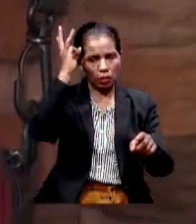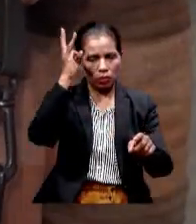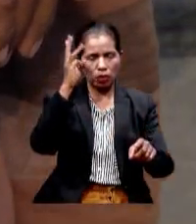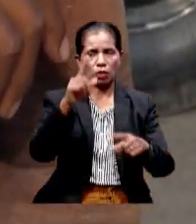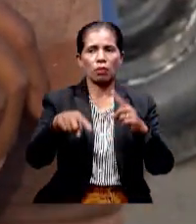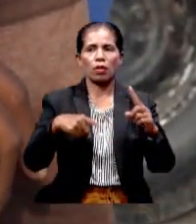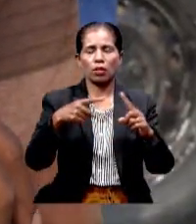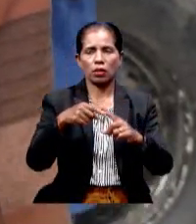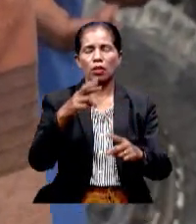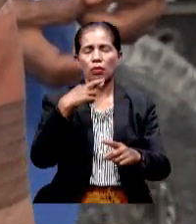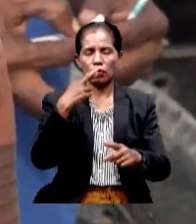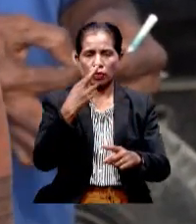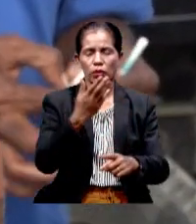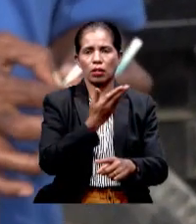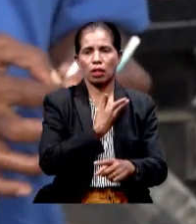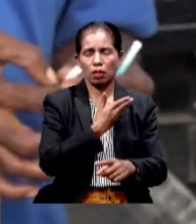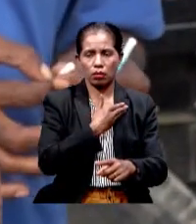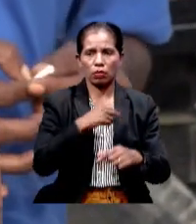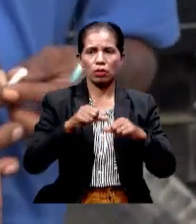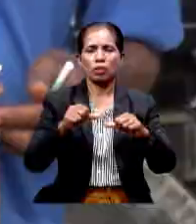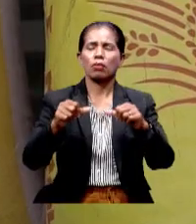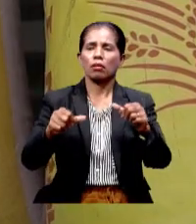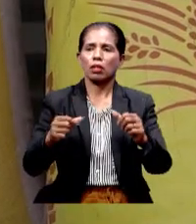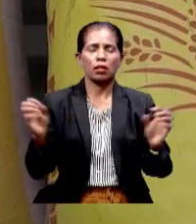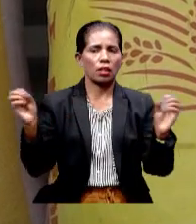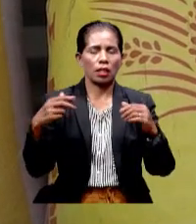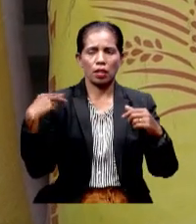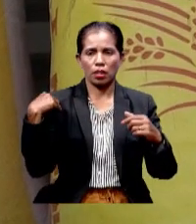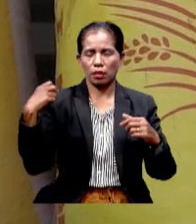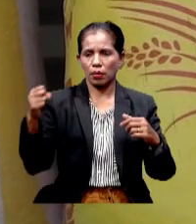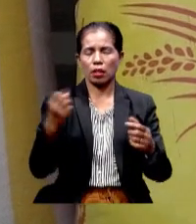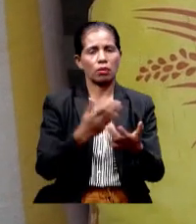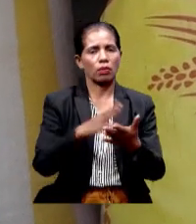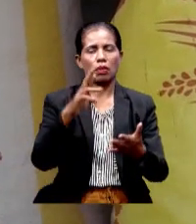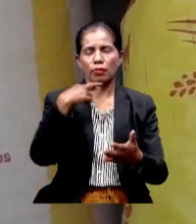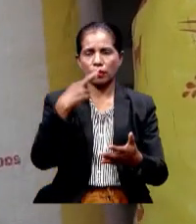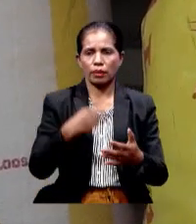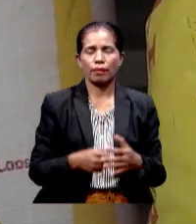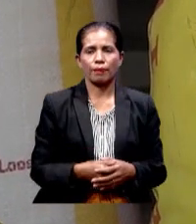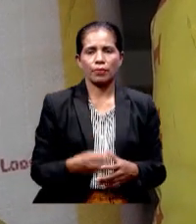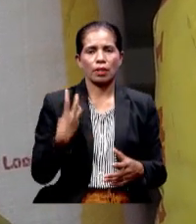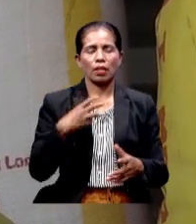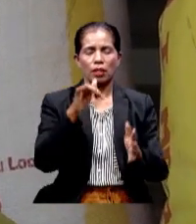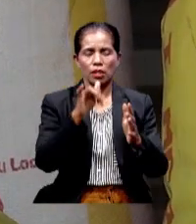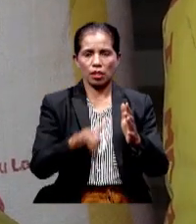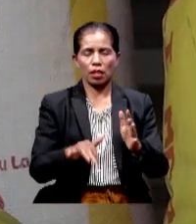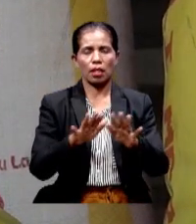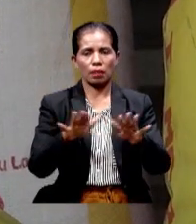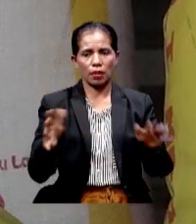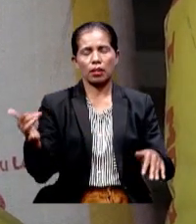bain hira folin fos continua aumenta, nia sila ihak bit atu sosa. Tau ita hela ola barik sira kan,